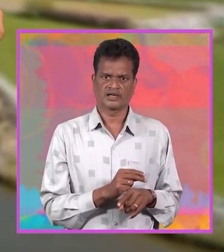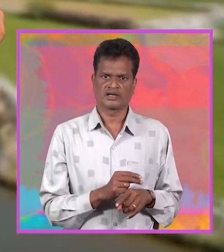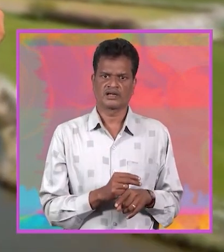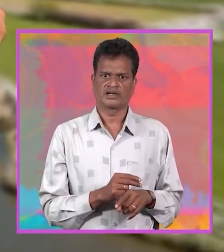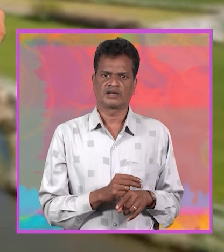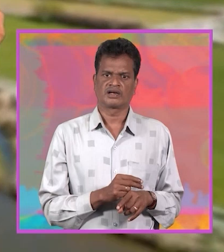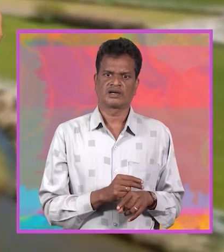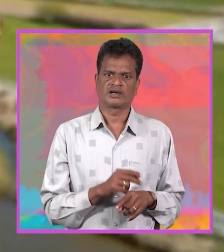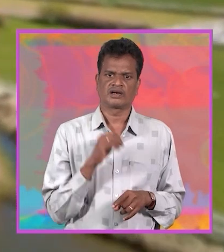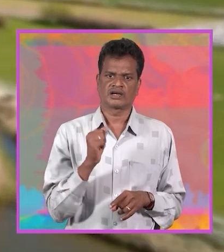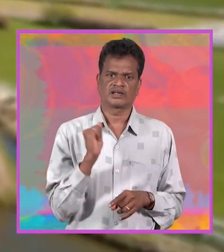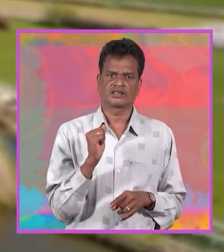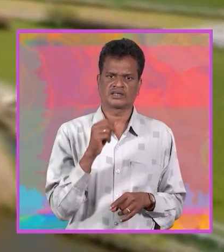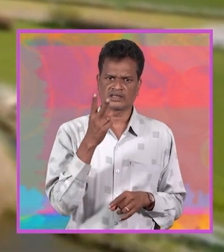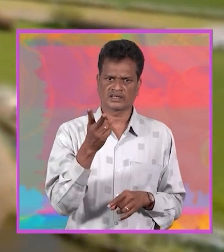படத்தில் இருப்பது